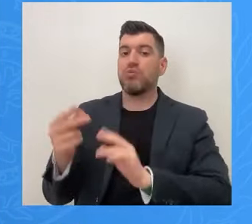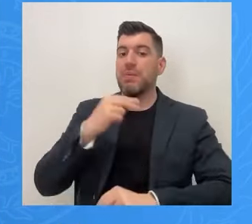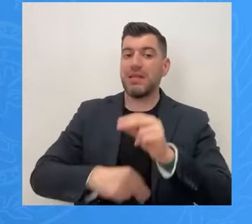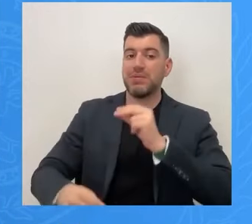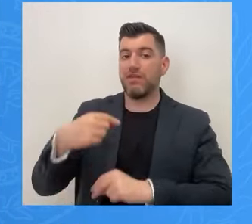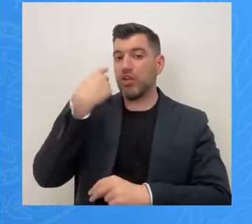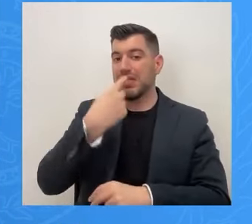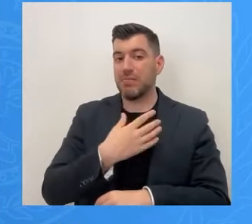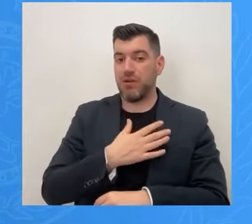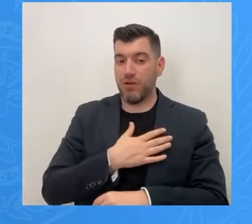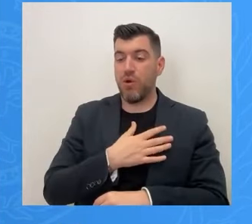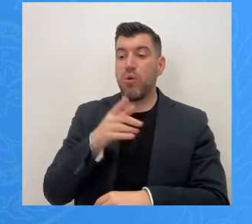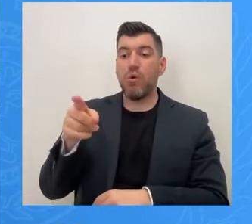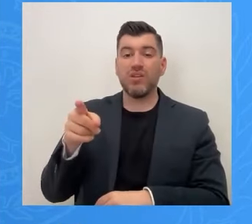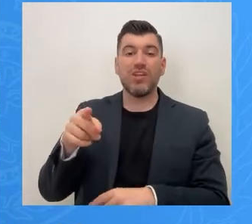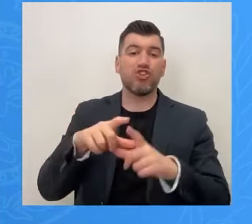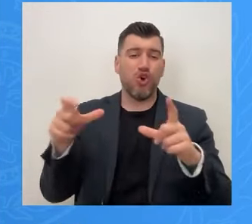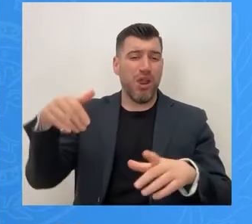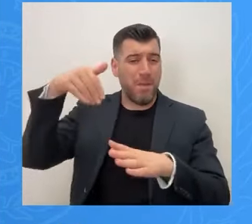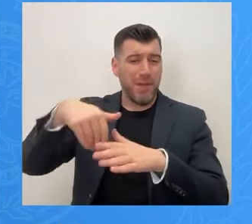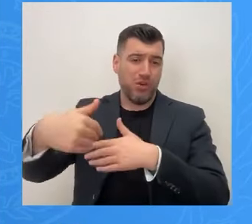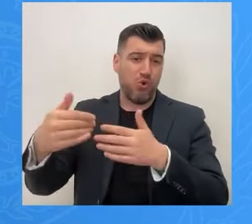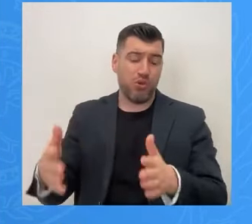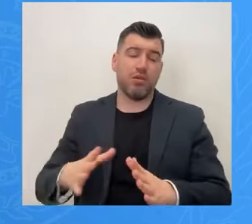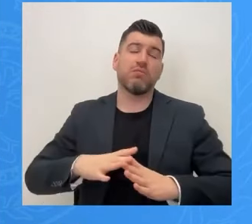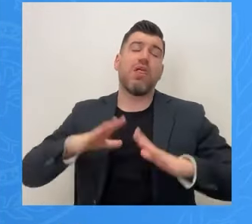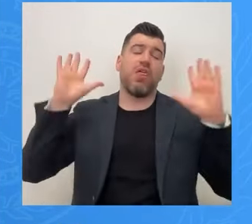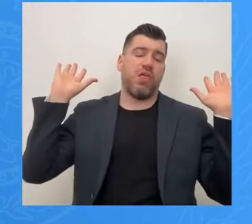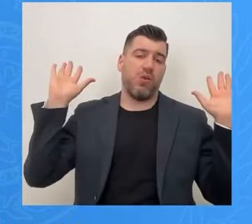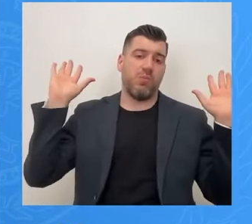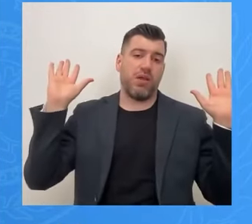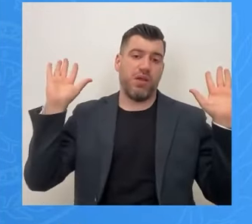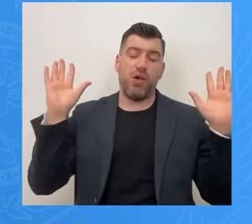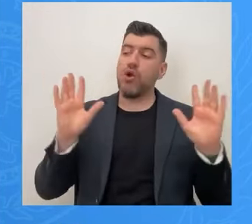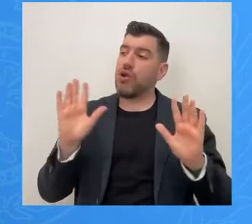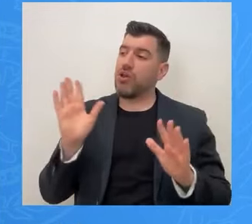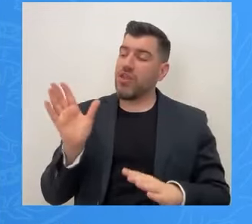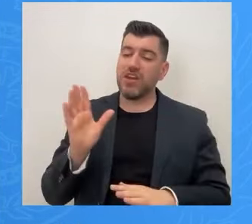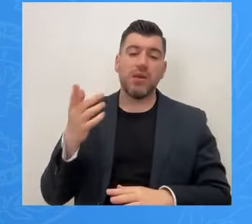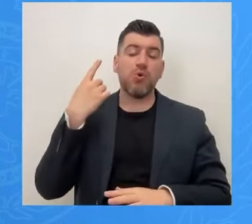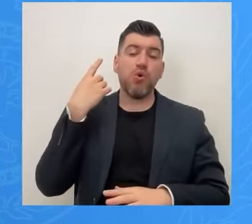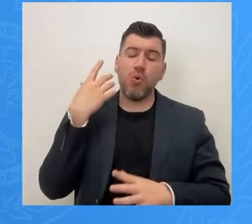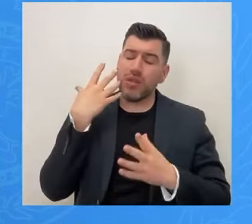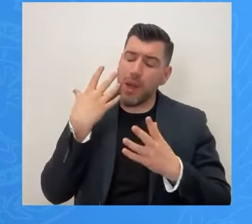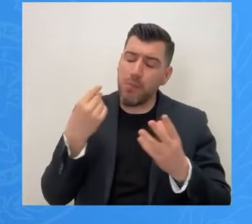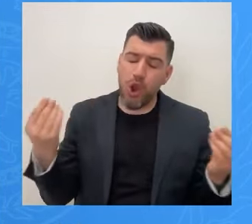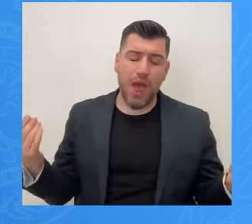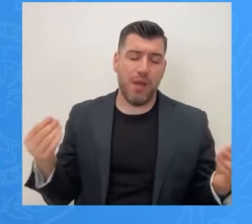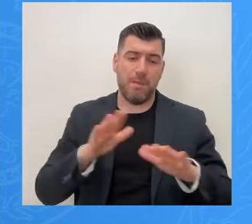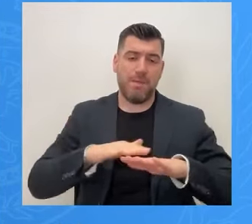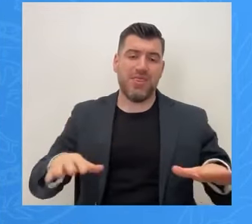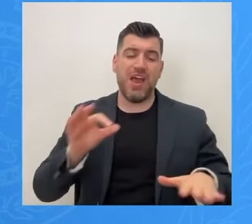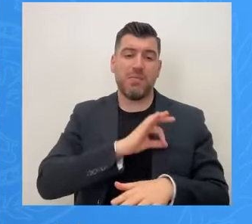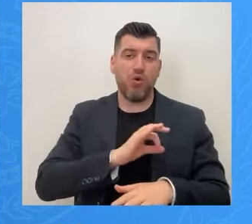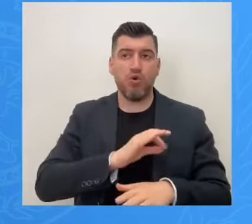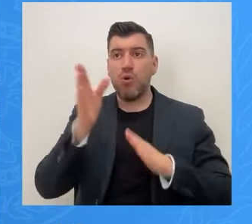στάση μας το μη παρέκει. Γιατί μιλάμε γι' αυτό και δεν είναι μόνο τα εκατοντάδες παιδιά των νηπιαγωγείων που θα πηγαίνουν